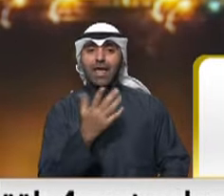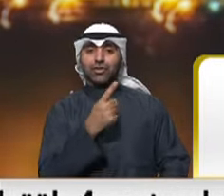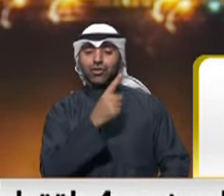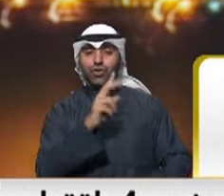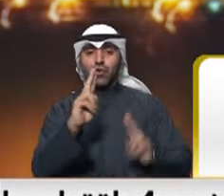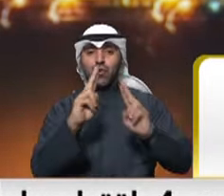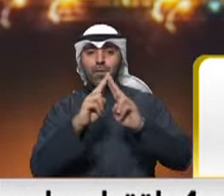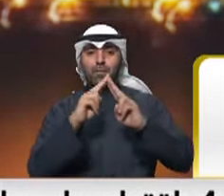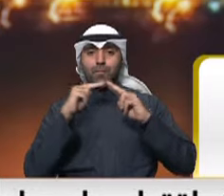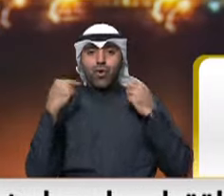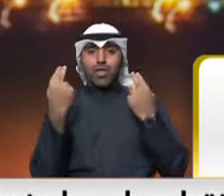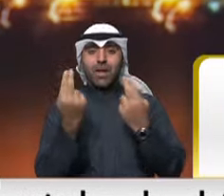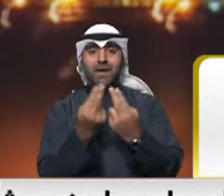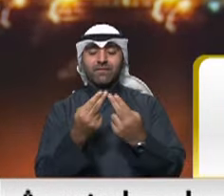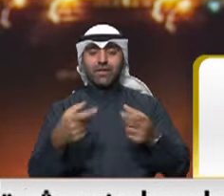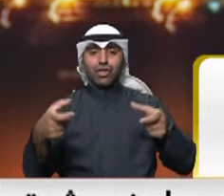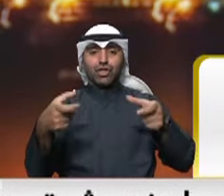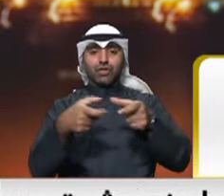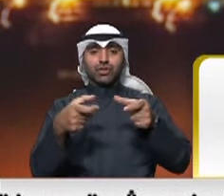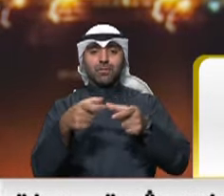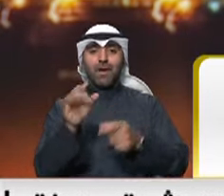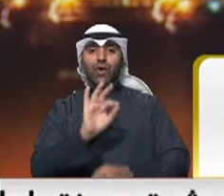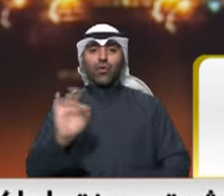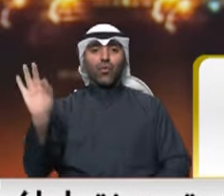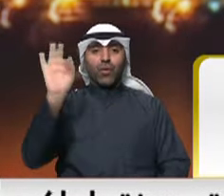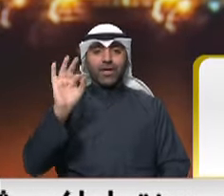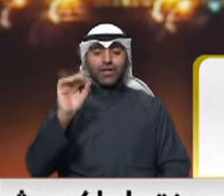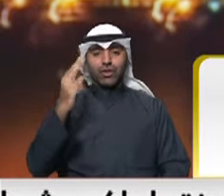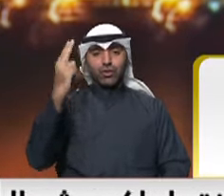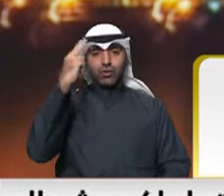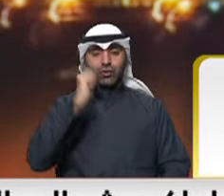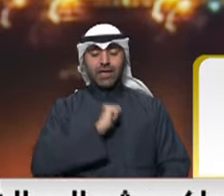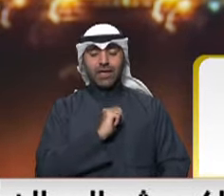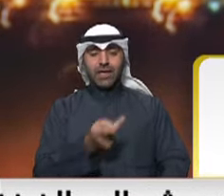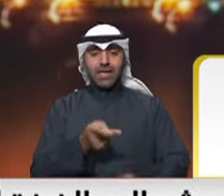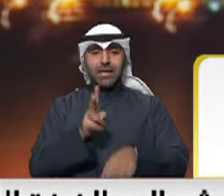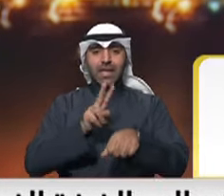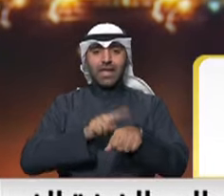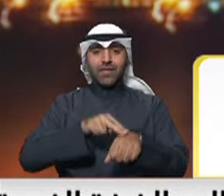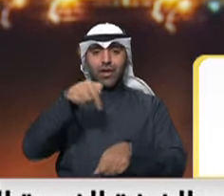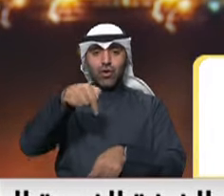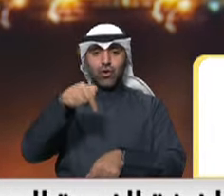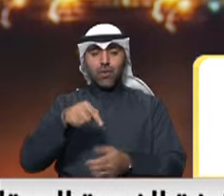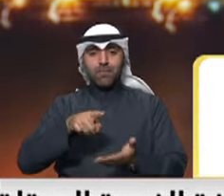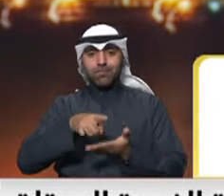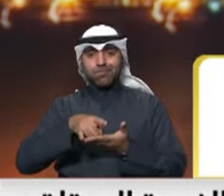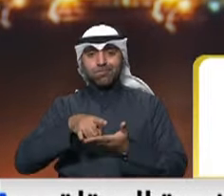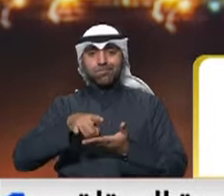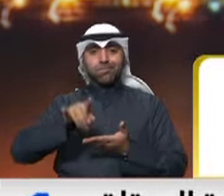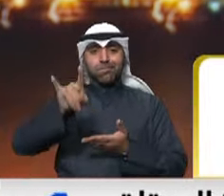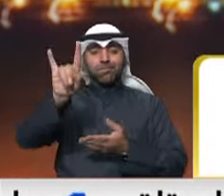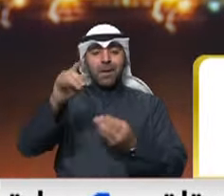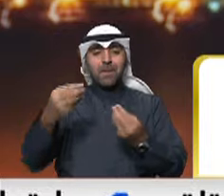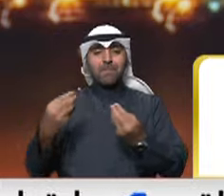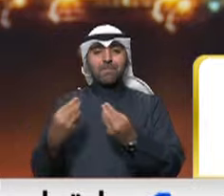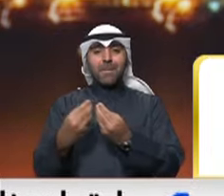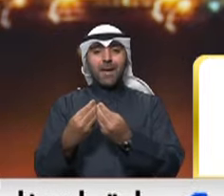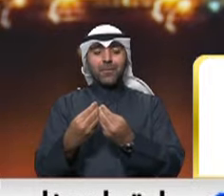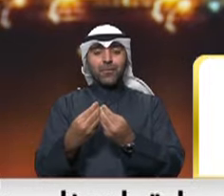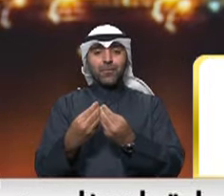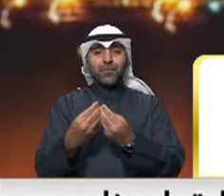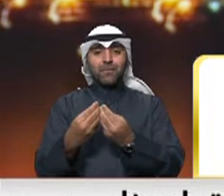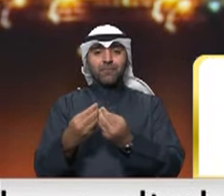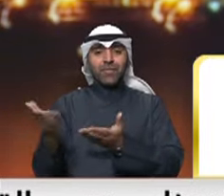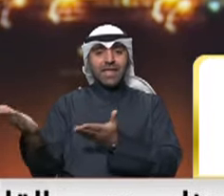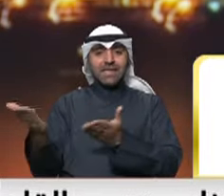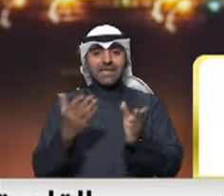ووزير الداخلية بالوكالة الشيخ فهد يوسف سعود الصباح، ومعالي نائب رئيس مجلس الوزراء ووزير الدولة لشؤون مجلس